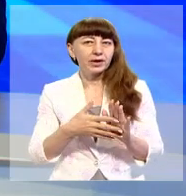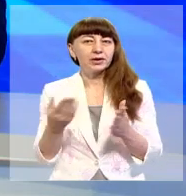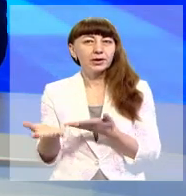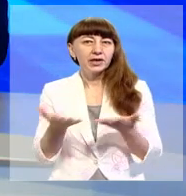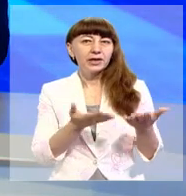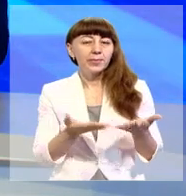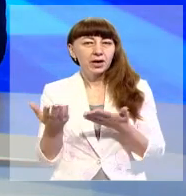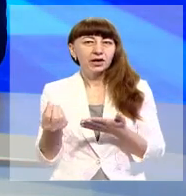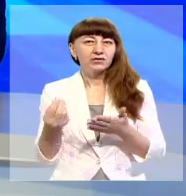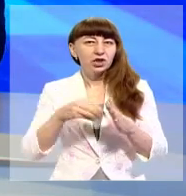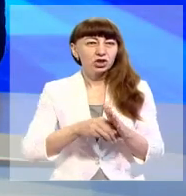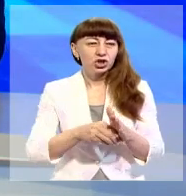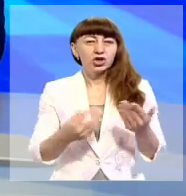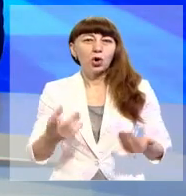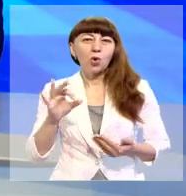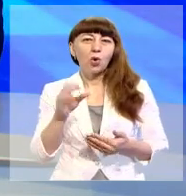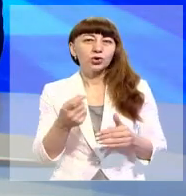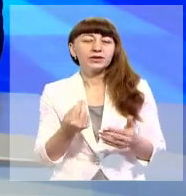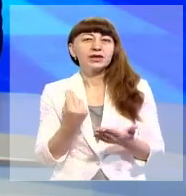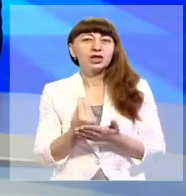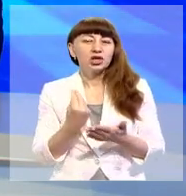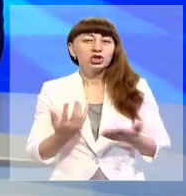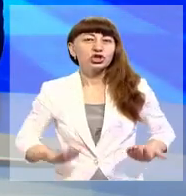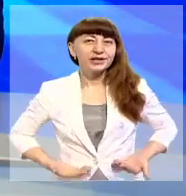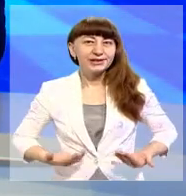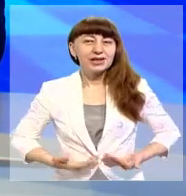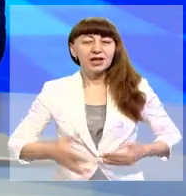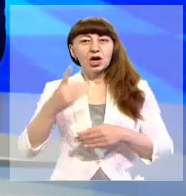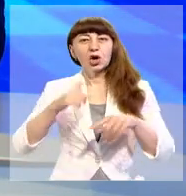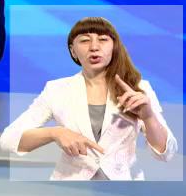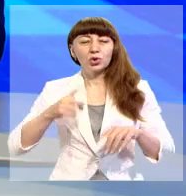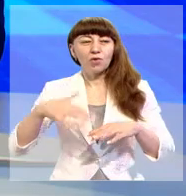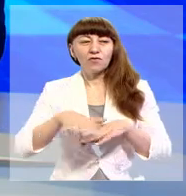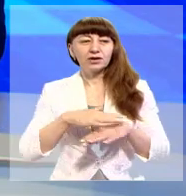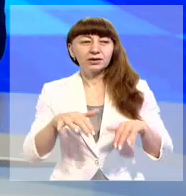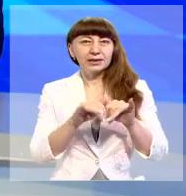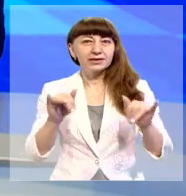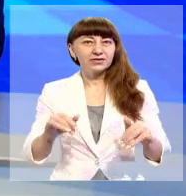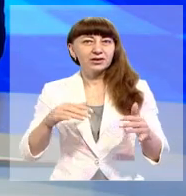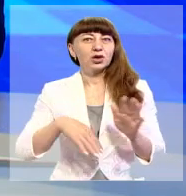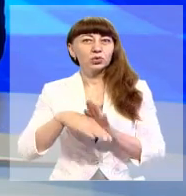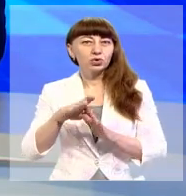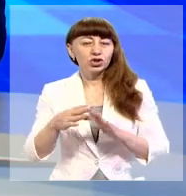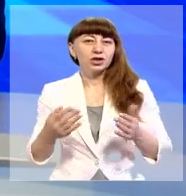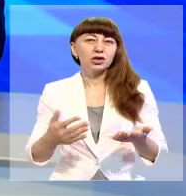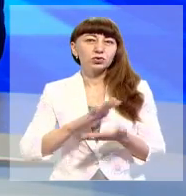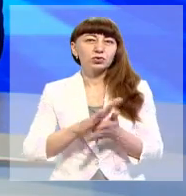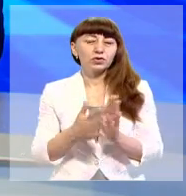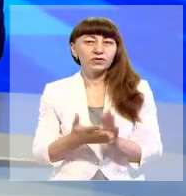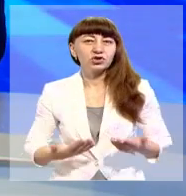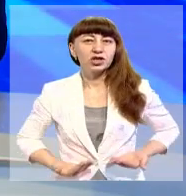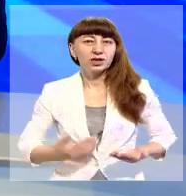ұсыныстар қабылдайды. Жобаның мақсаты қаланы дамыту және абаттандыру ісіне тұрғындарды қатыстыру, бастамалары мен ұсыныстарын